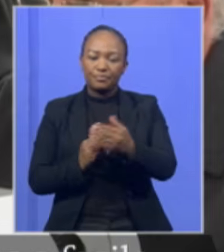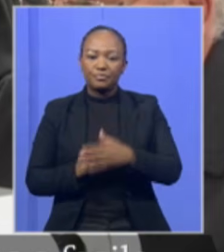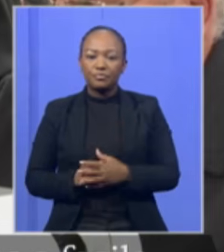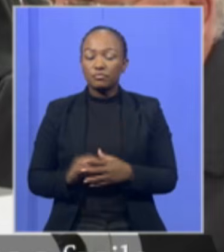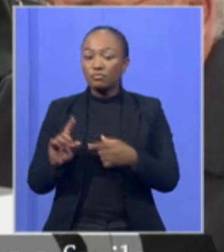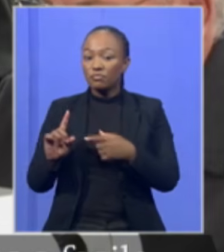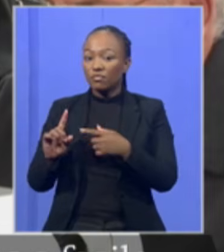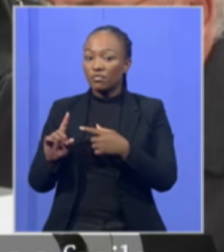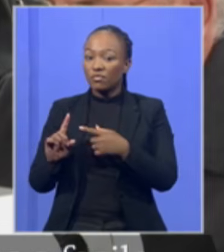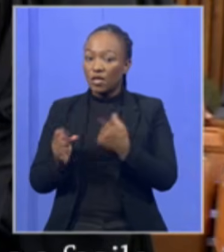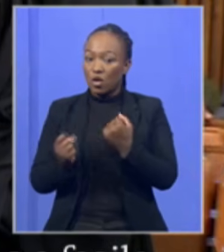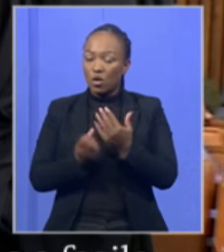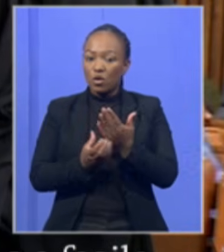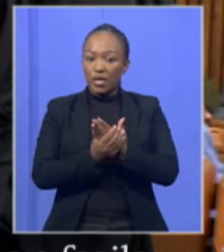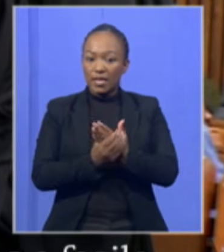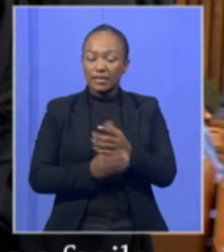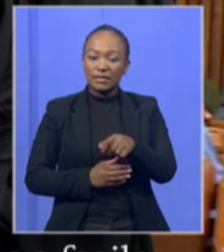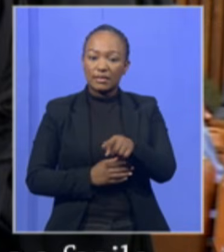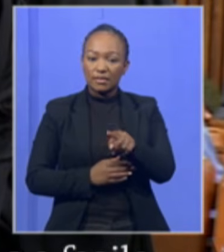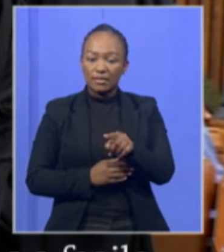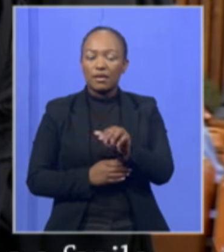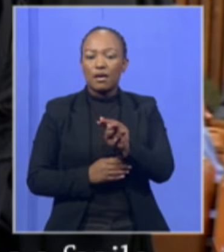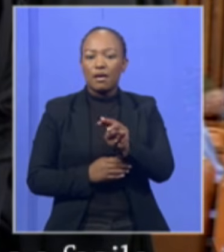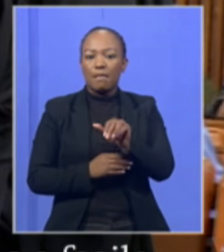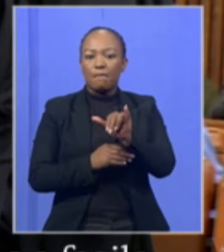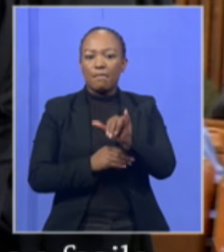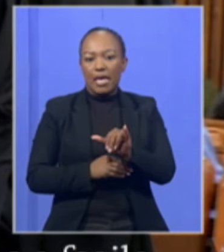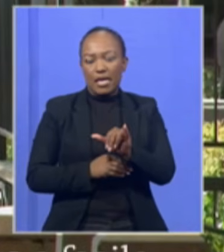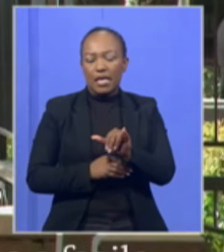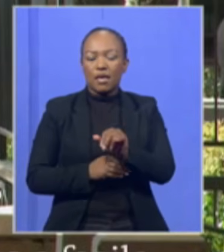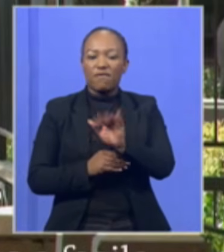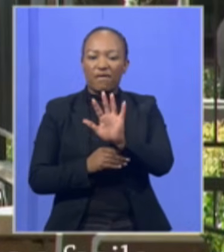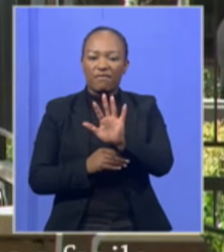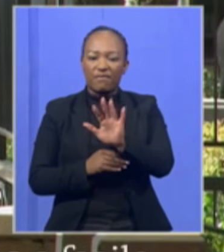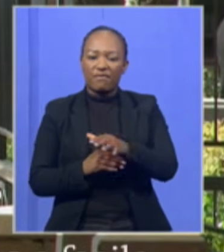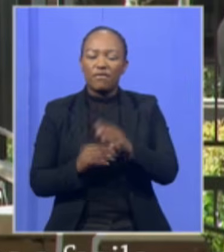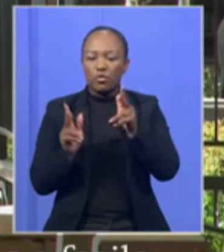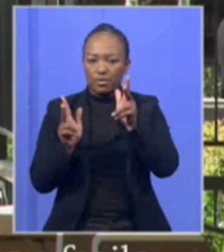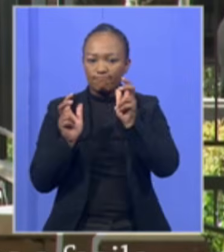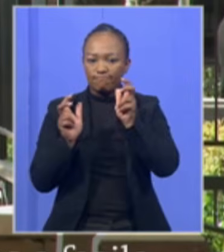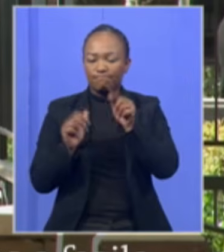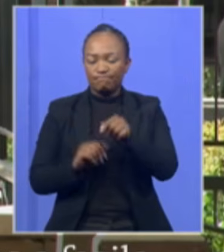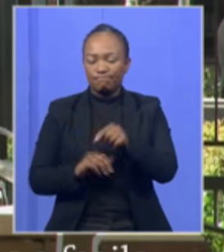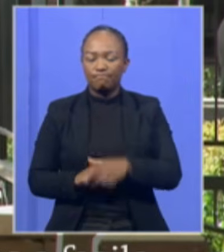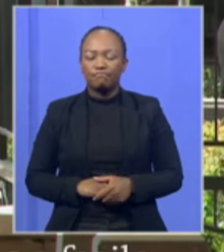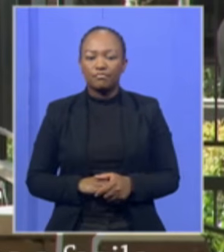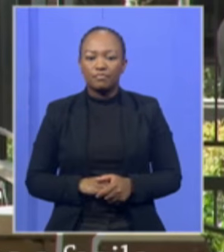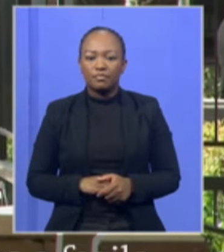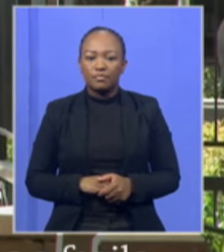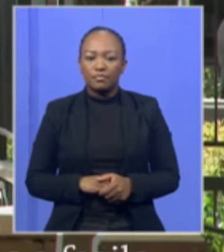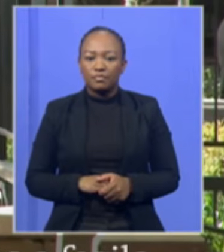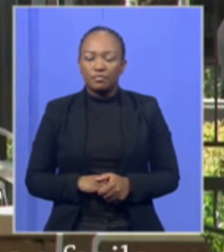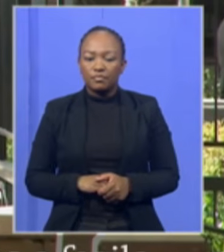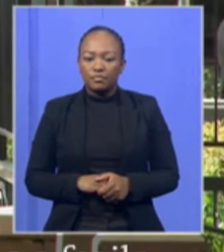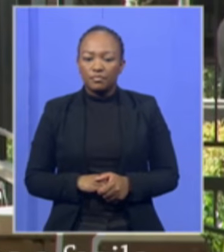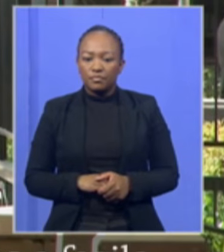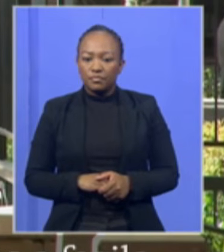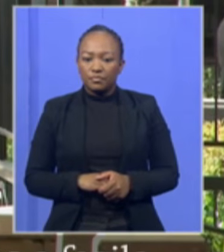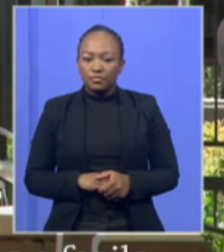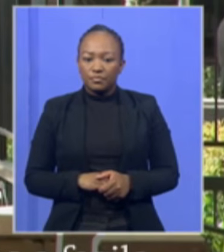tlo mamelwa ha kgwedi ya Motsheanong e hlola matsatsi a 5 Magala Masiteng lefapheng la ditaba ho